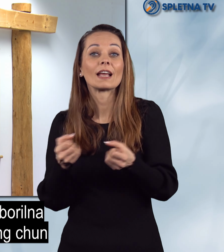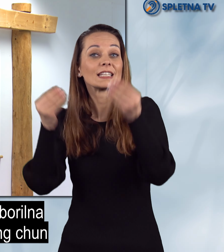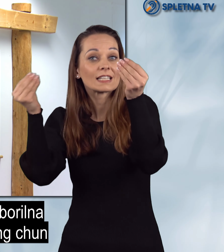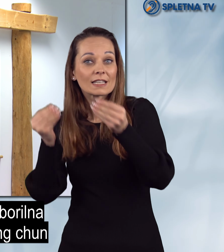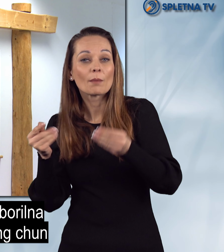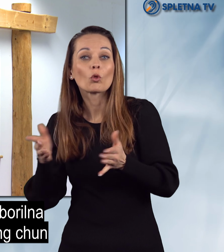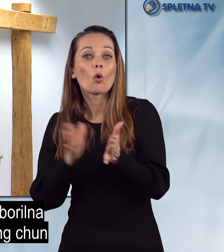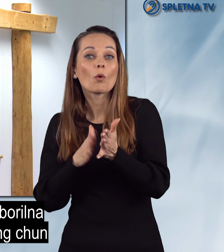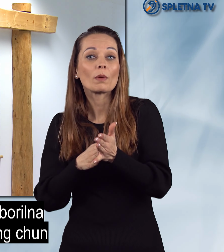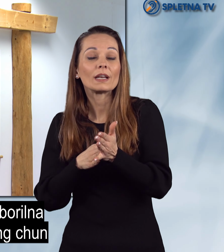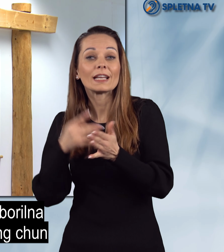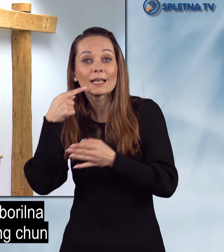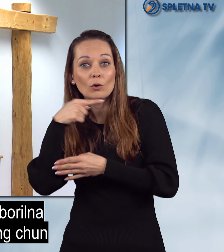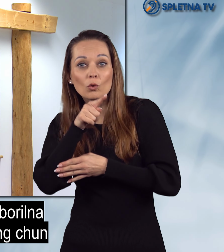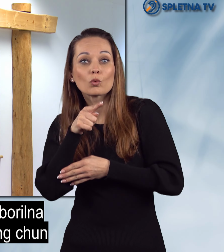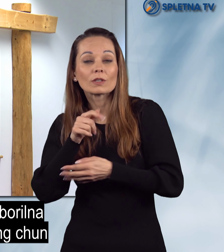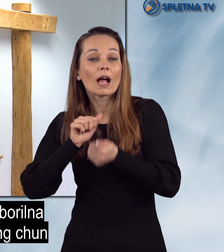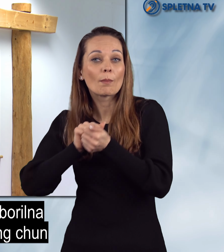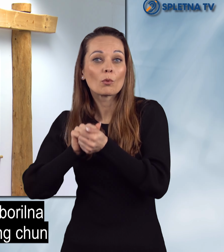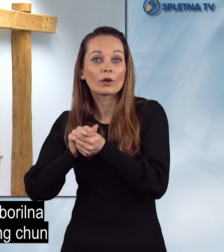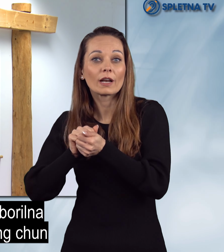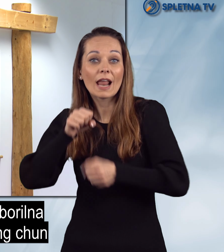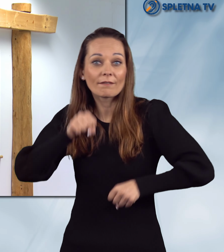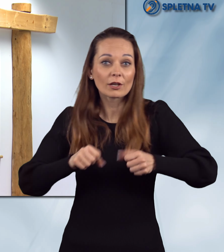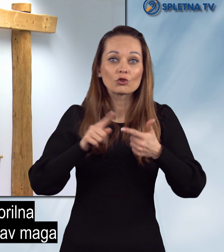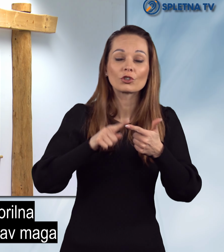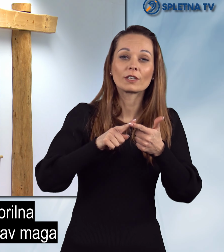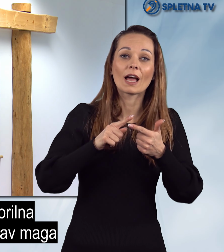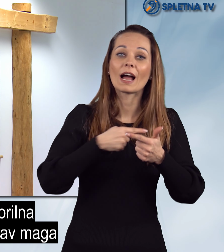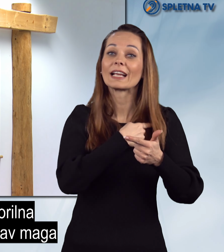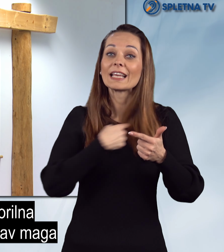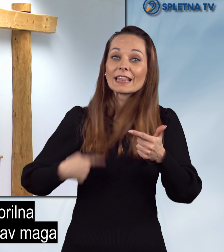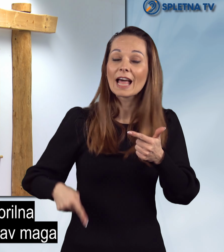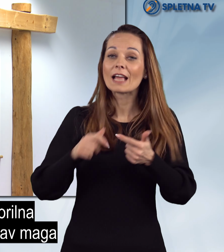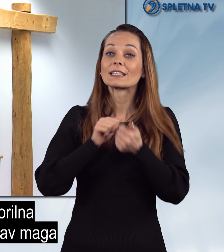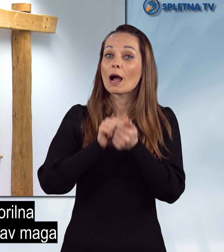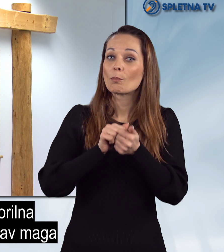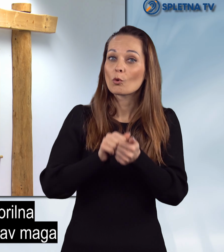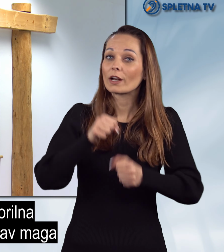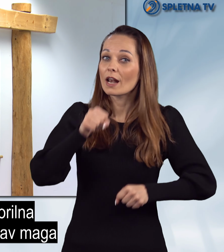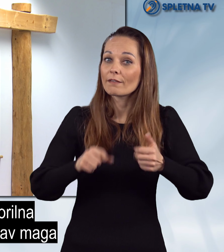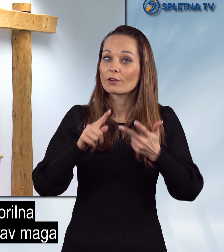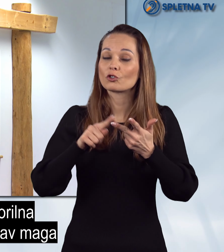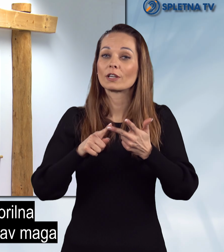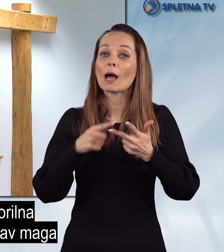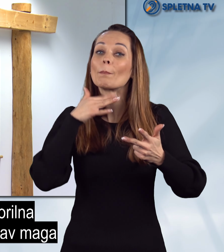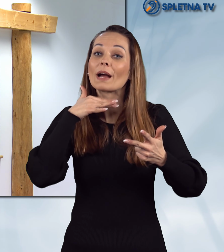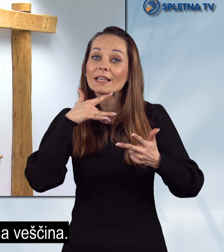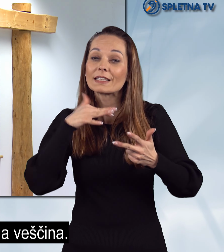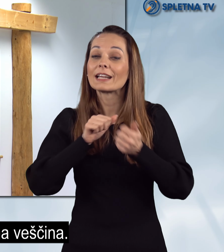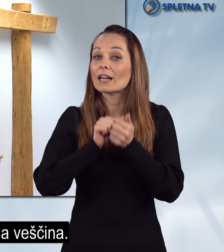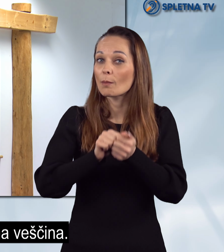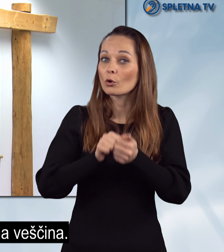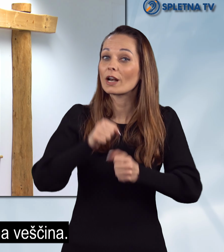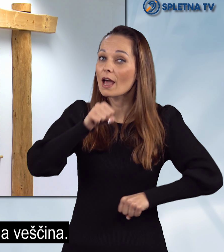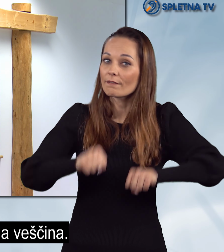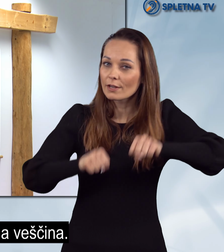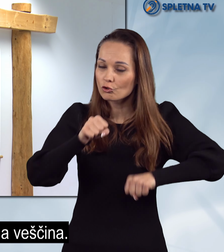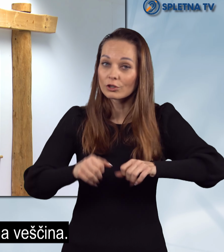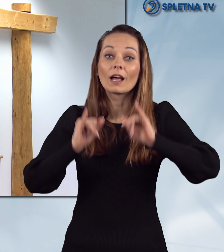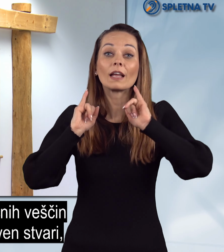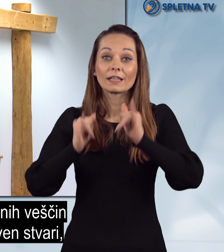je ruska borilna veščina, Wing Chun, se pravi kitajska borilna veščina in Krav Maga, izraelska borilna